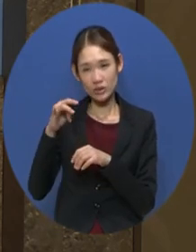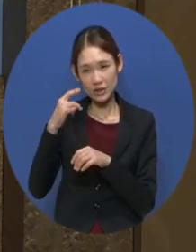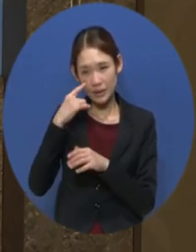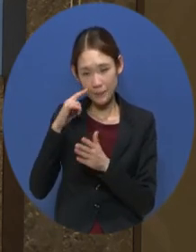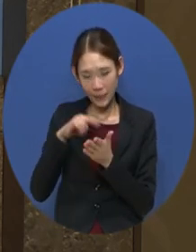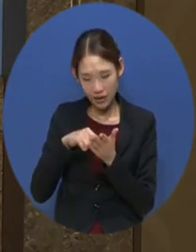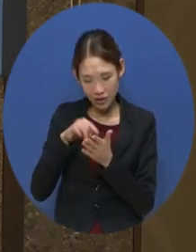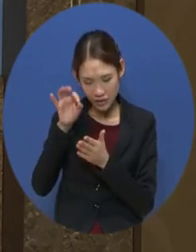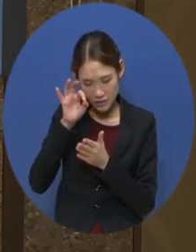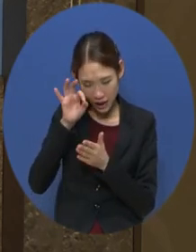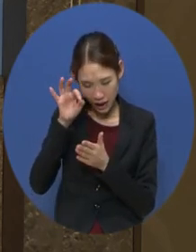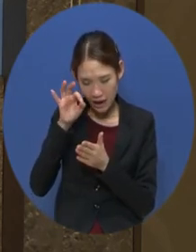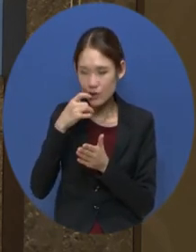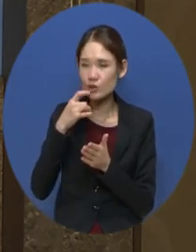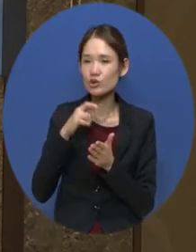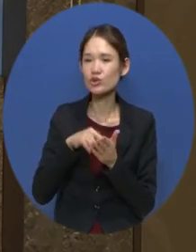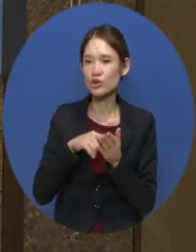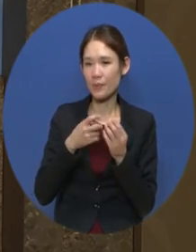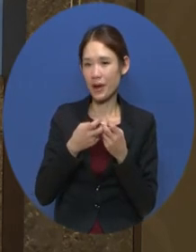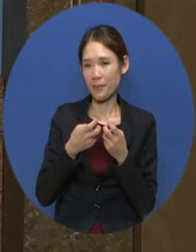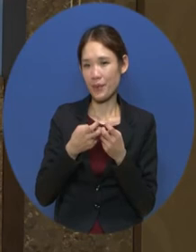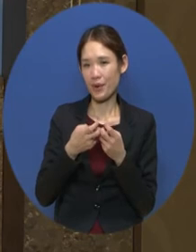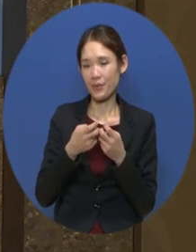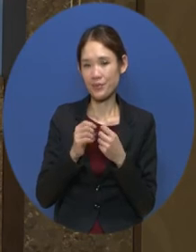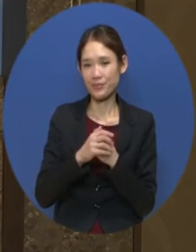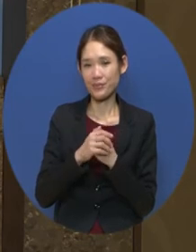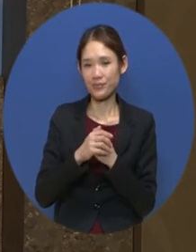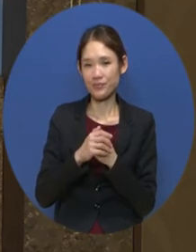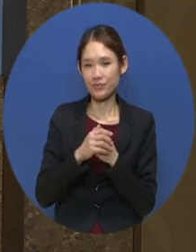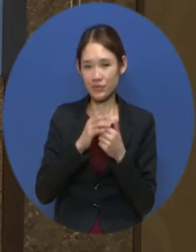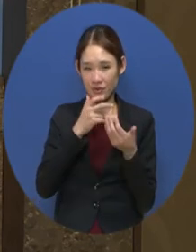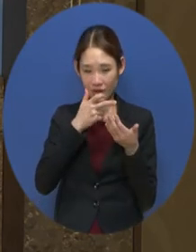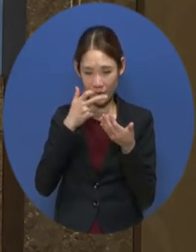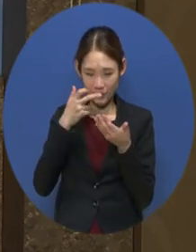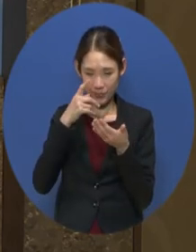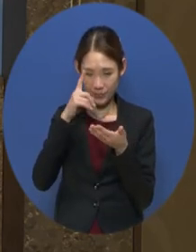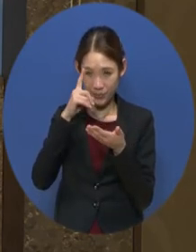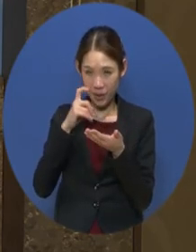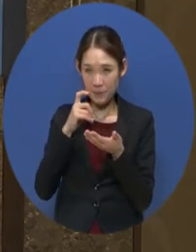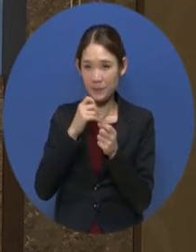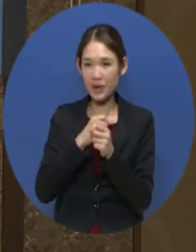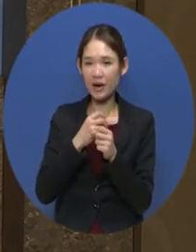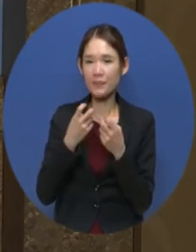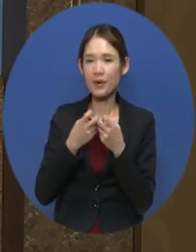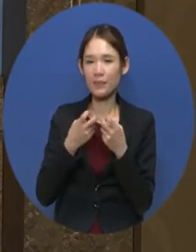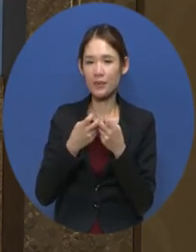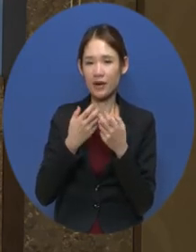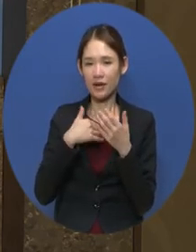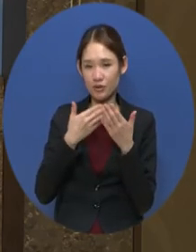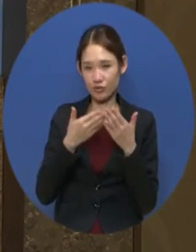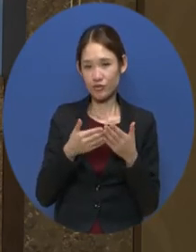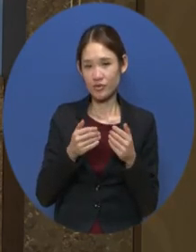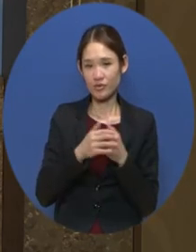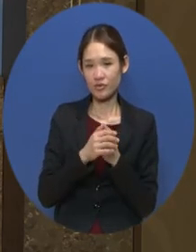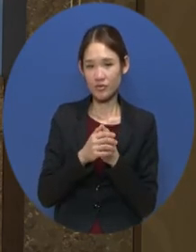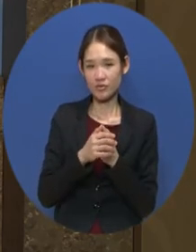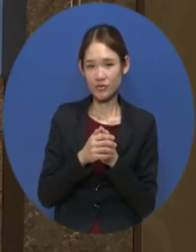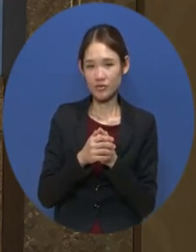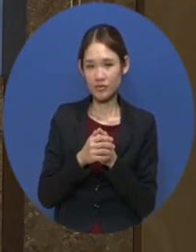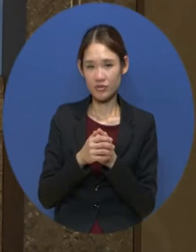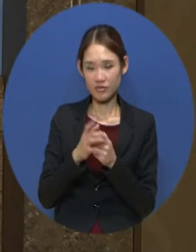이 옆에 바코드가 있구나 하고 촬영을 이렇게 쉽게 할수 있게 됐다고 노하우를 알려주시더라고요.